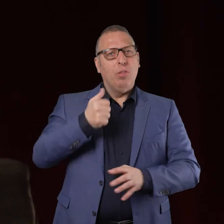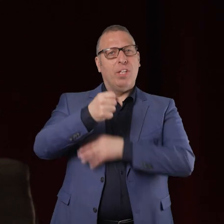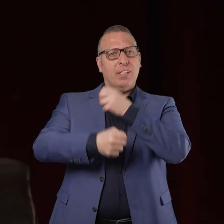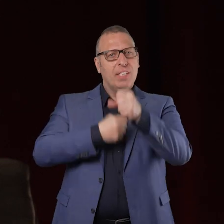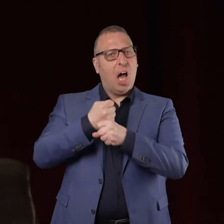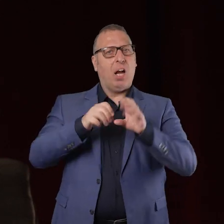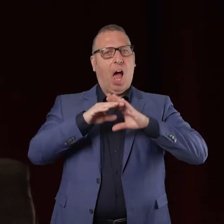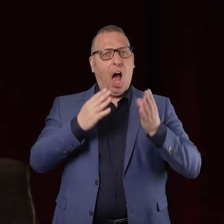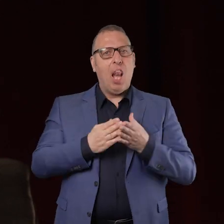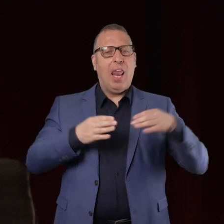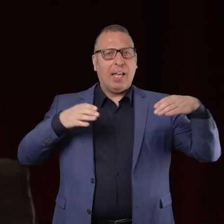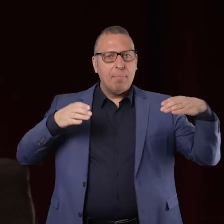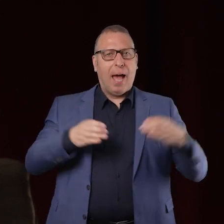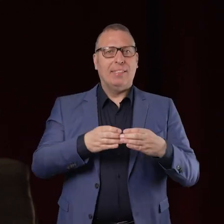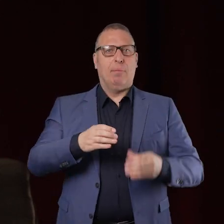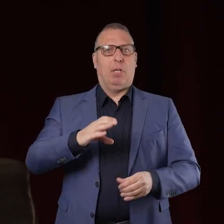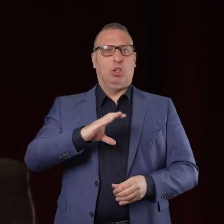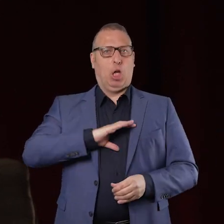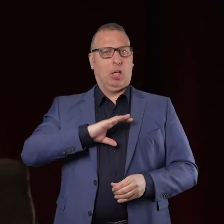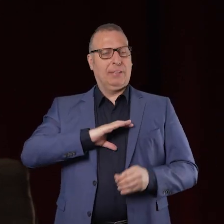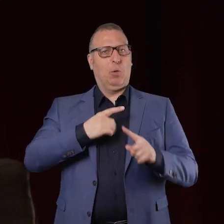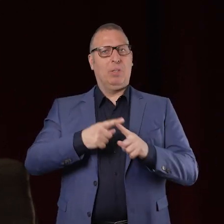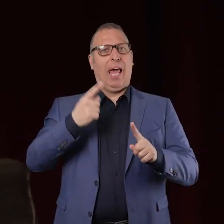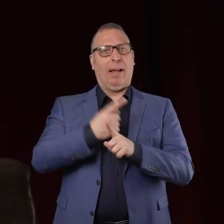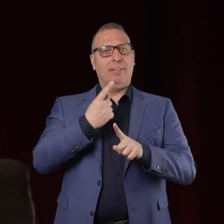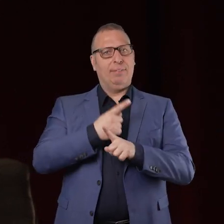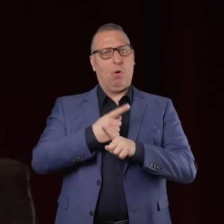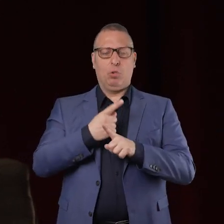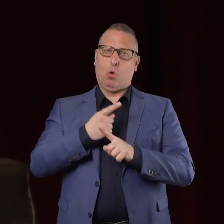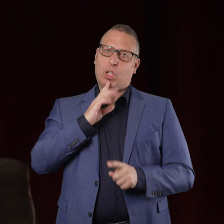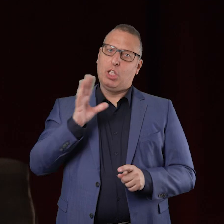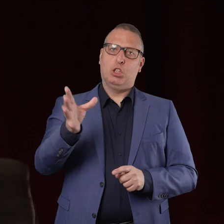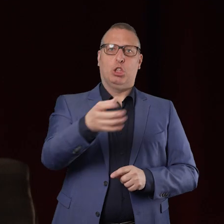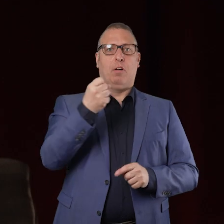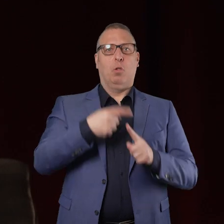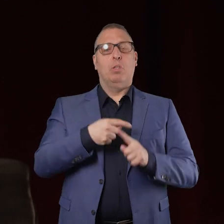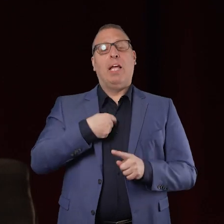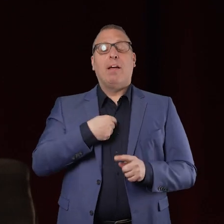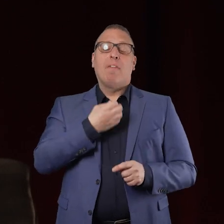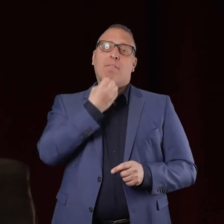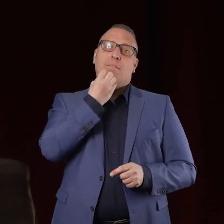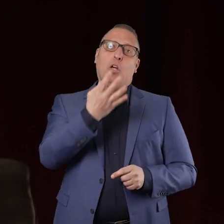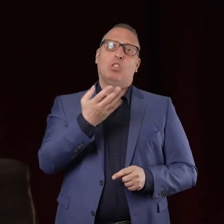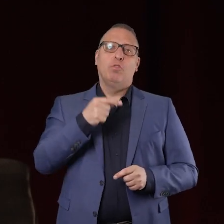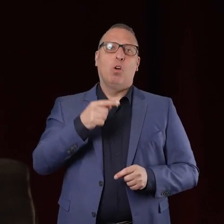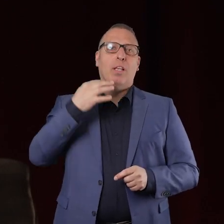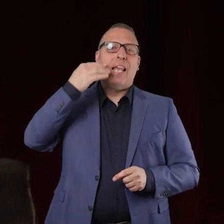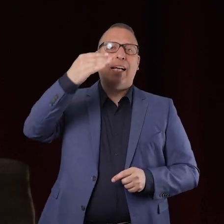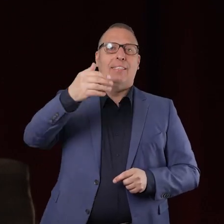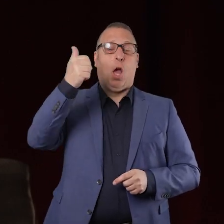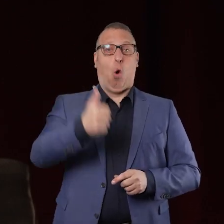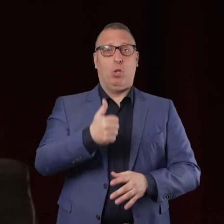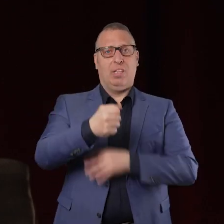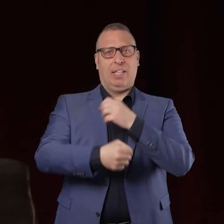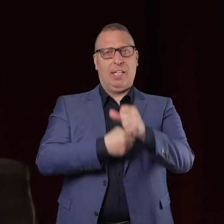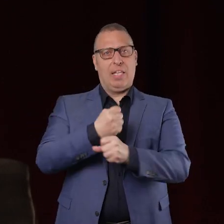hinweg alle die gemeinsamen Chancen, aber auch Herausforderungen gemeistert haben. Und ich wünsche mir, dass wir auch für die